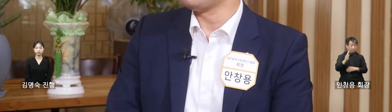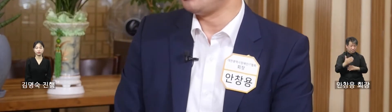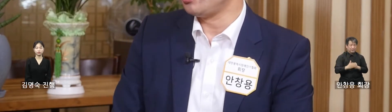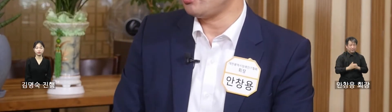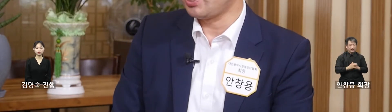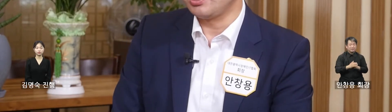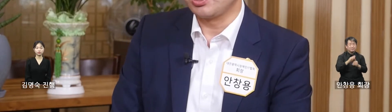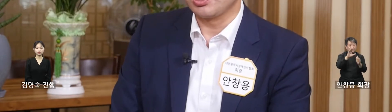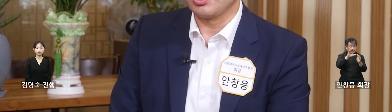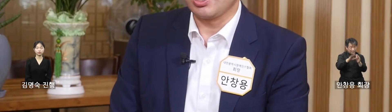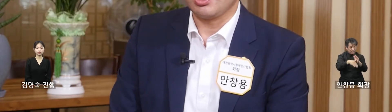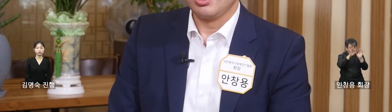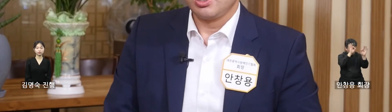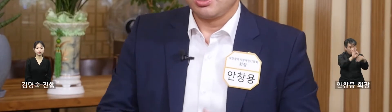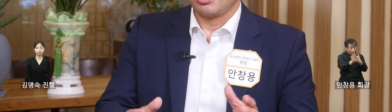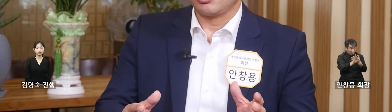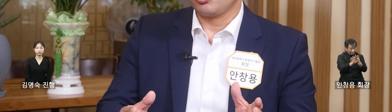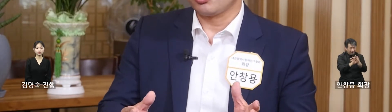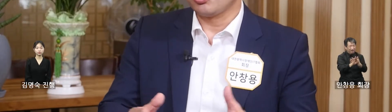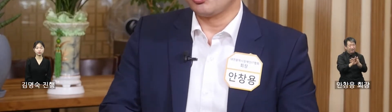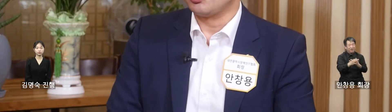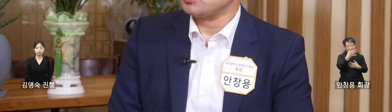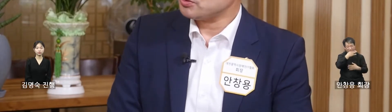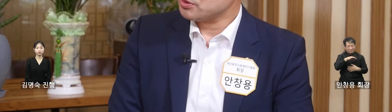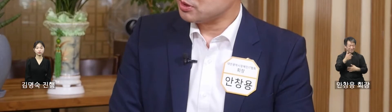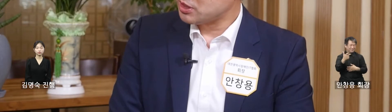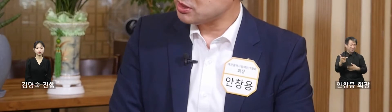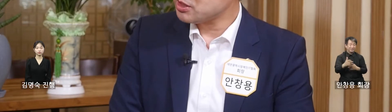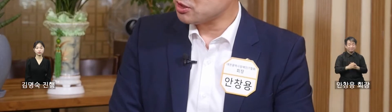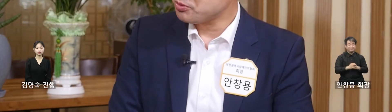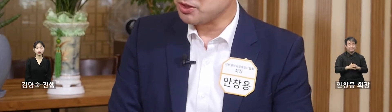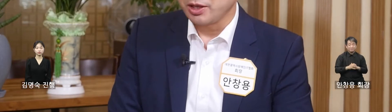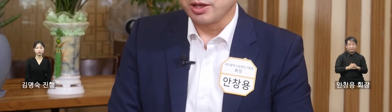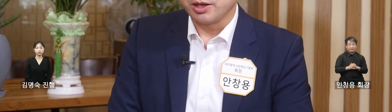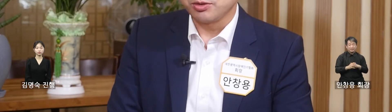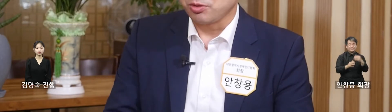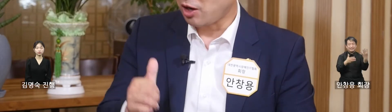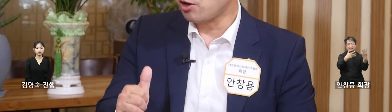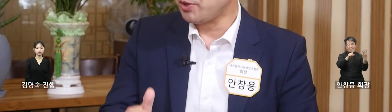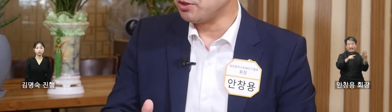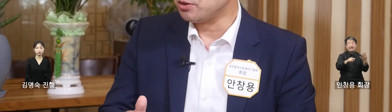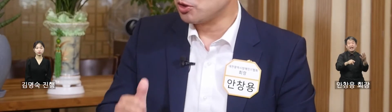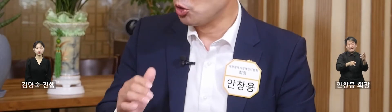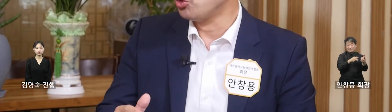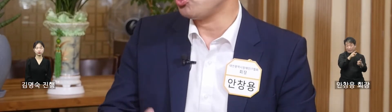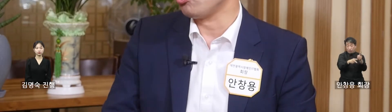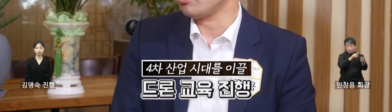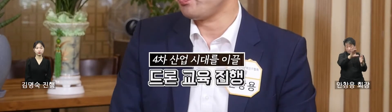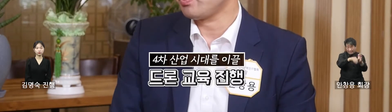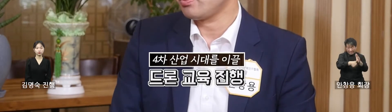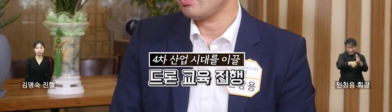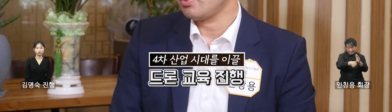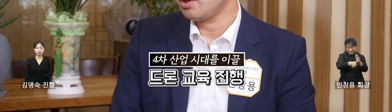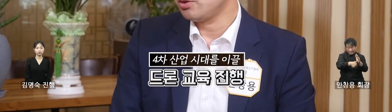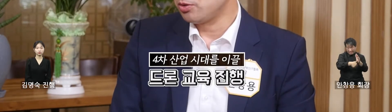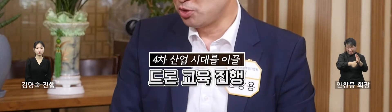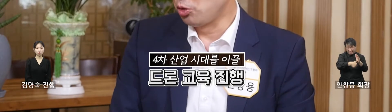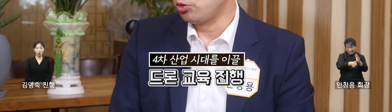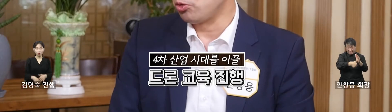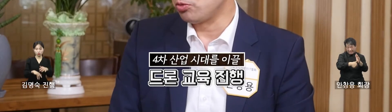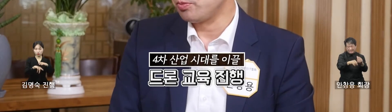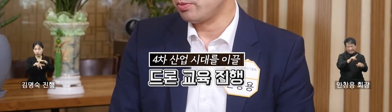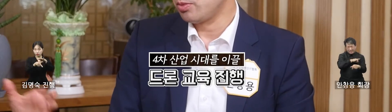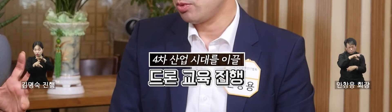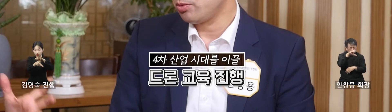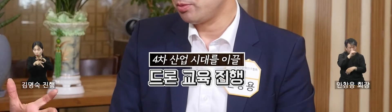참 보람을 좀 많이 느끼는데, 그리고 또 4차 산업 시대에 좀 각광받는 드론 교육.